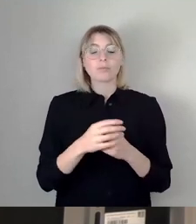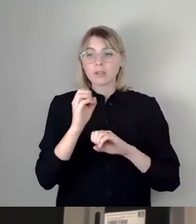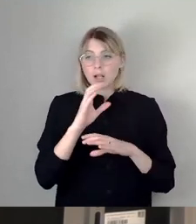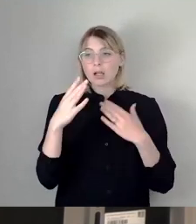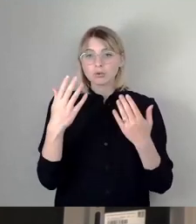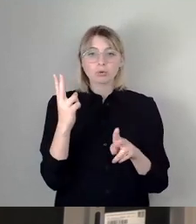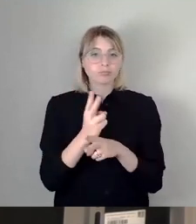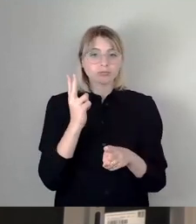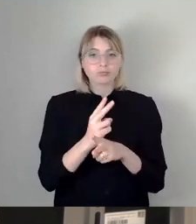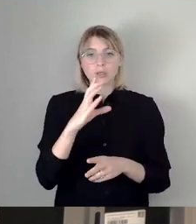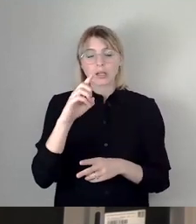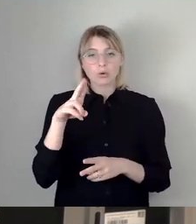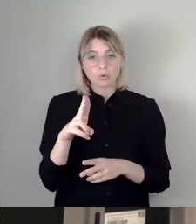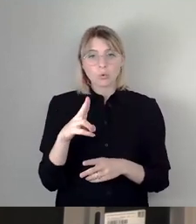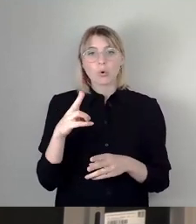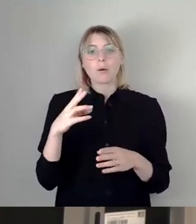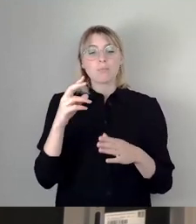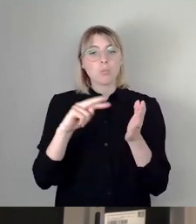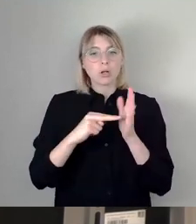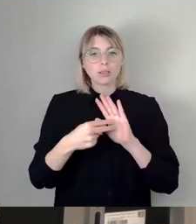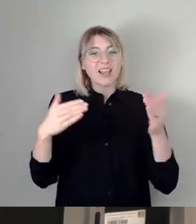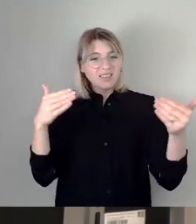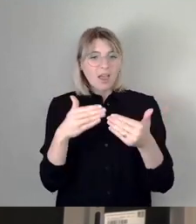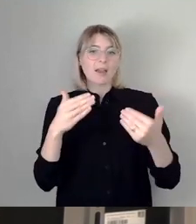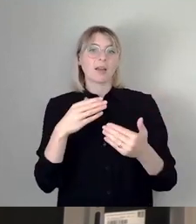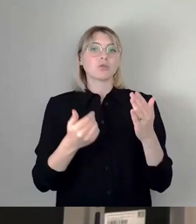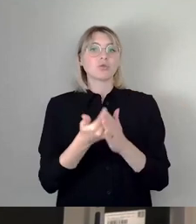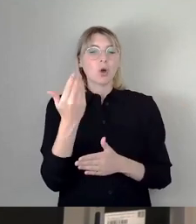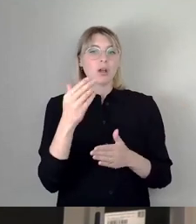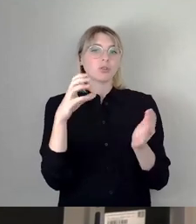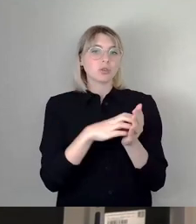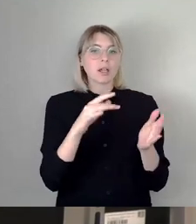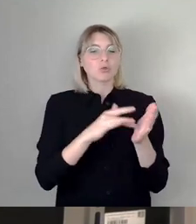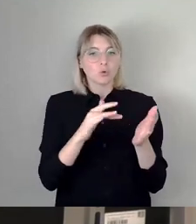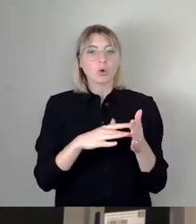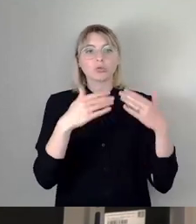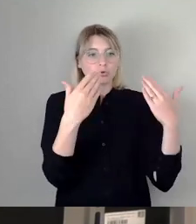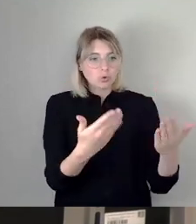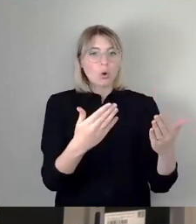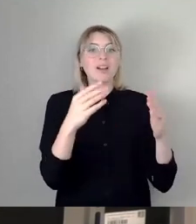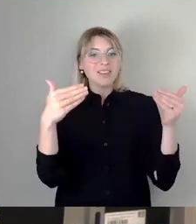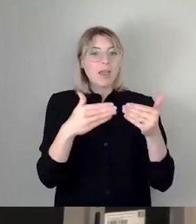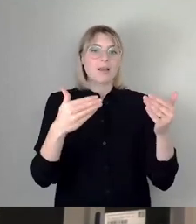Politik gegen die Neustadt und zwar nur, weil es um die Neustadt geht. Einen sachlichen Grund gibt es dafür nicht. So,